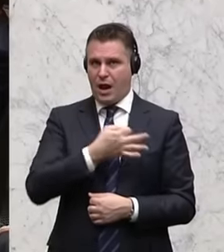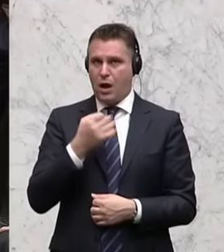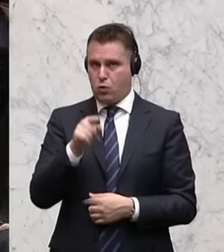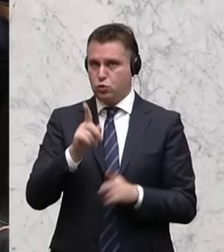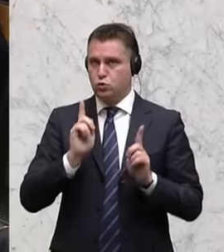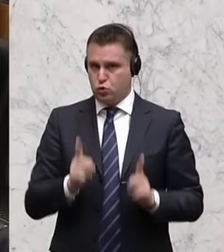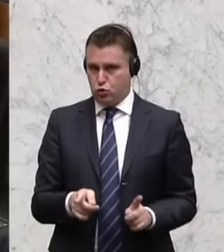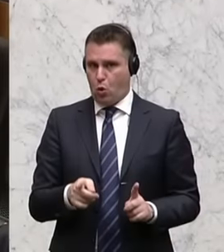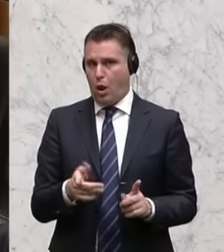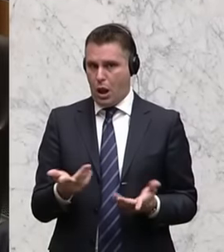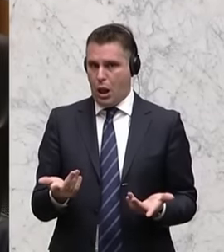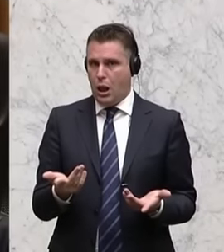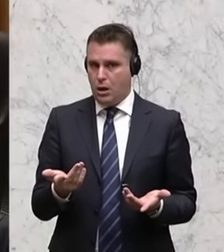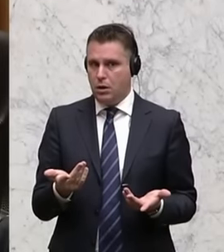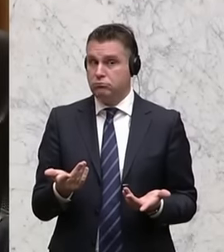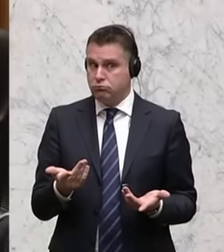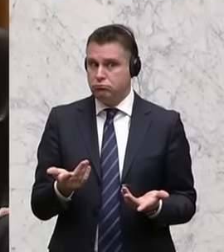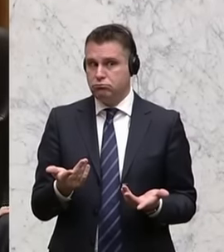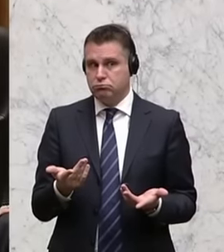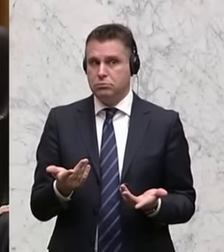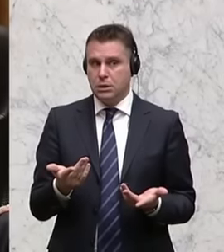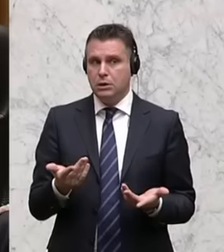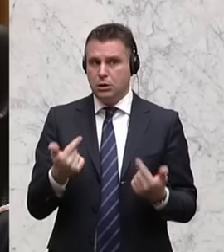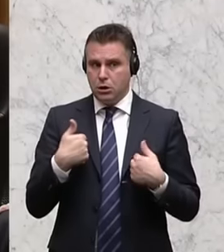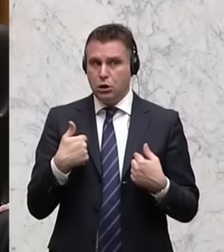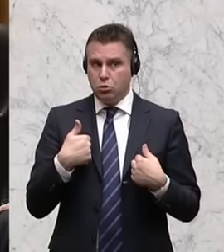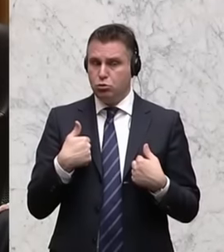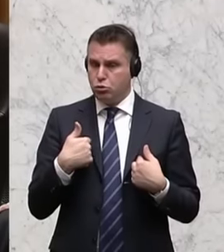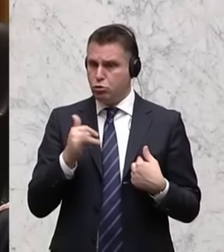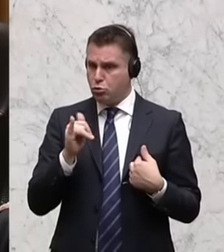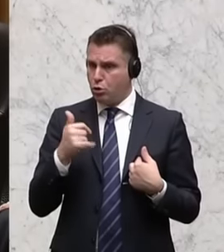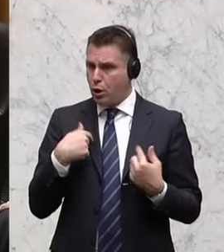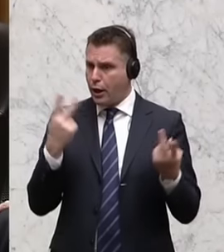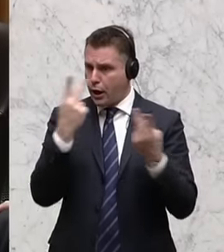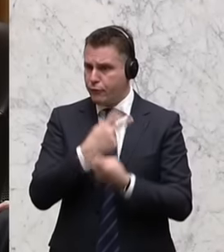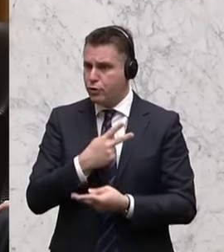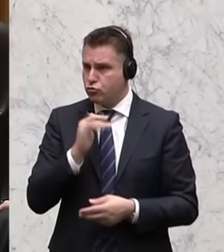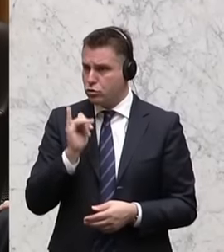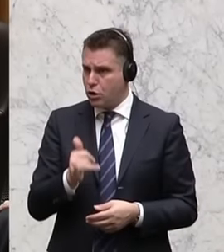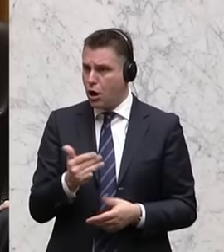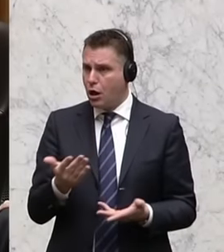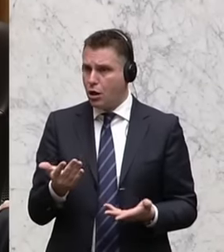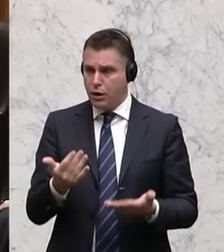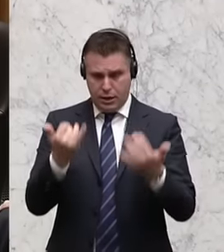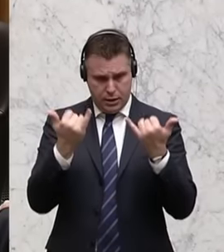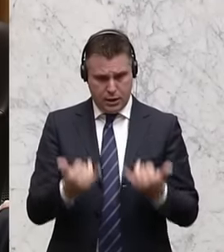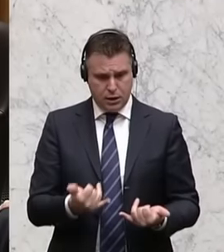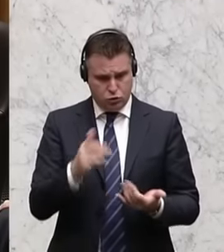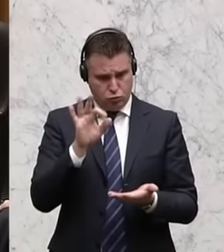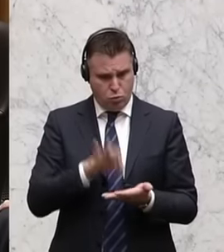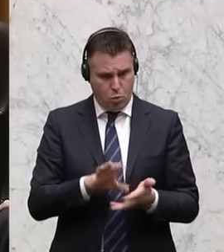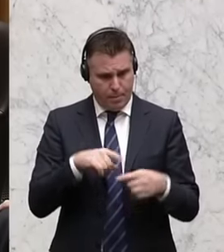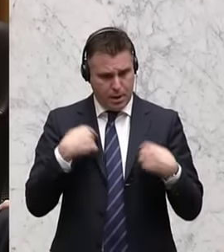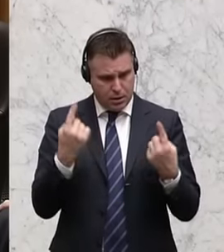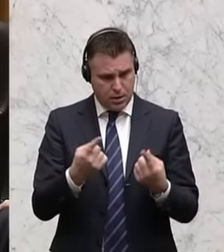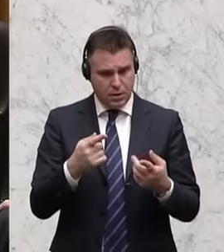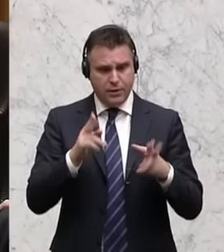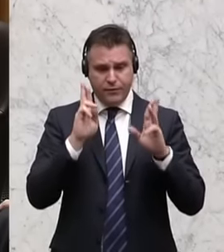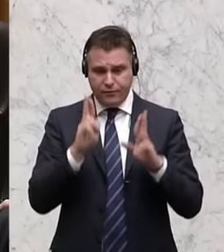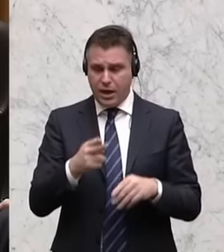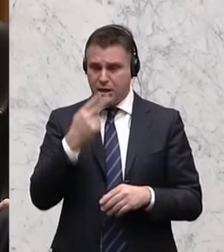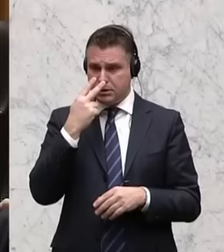Thema abzuhalten. Ich sehe jetzt gar keinen Grund, dem nicht zuzustimmen. Denn dass wir in einer Situation sind, wo es eine große